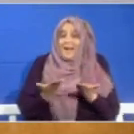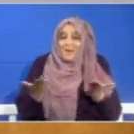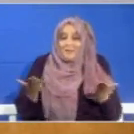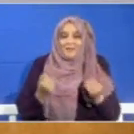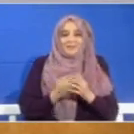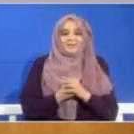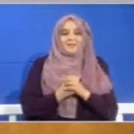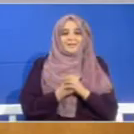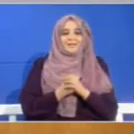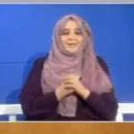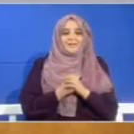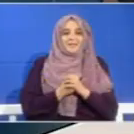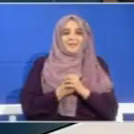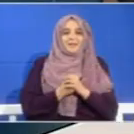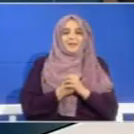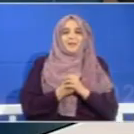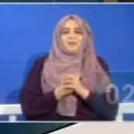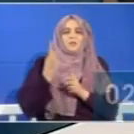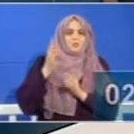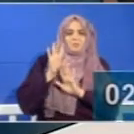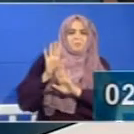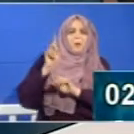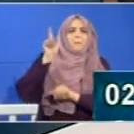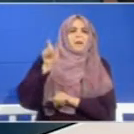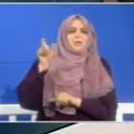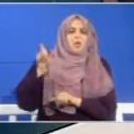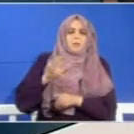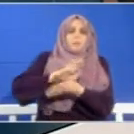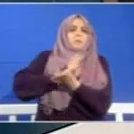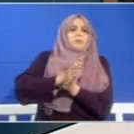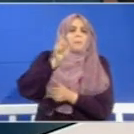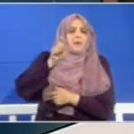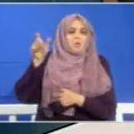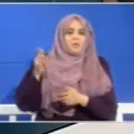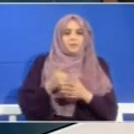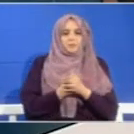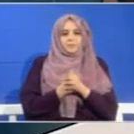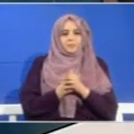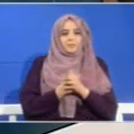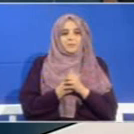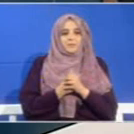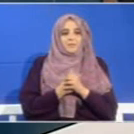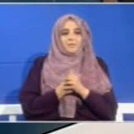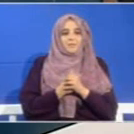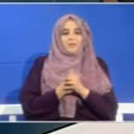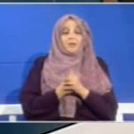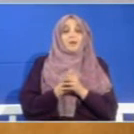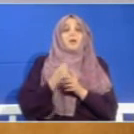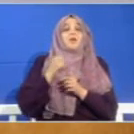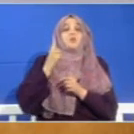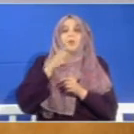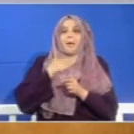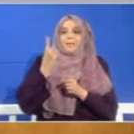ينبذ غبط الناس حقوقهم، معناها يحب من يعطي كل ذي حق